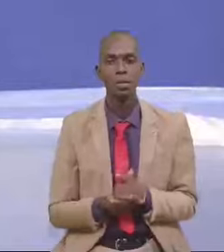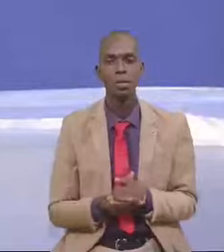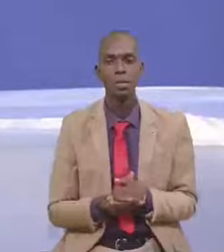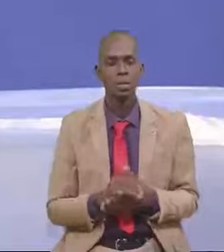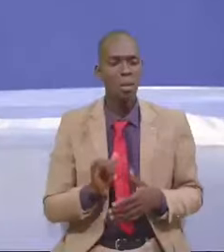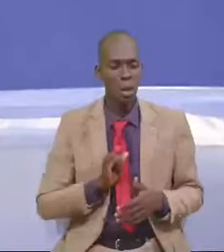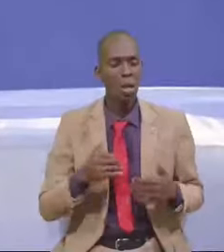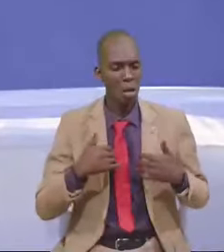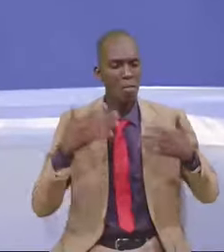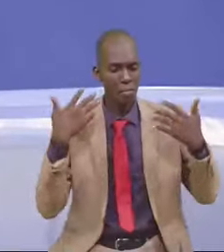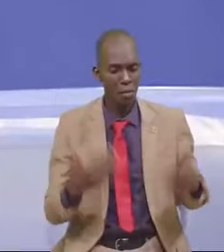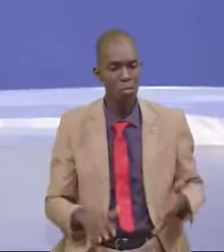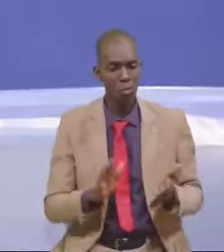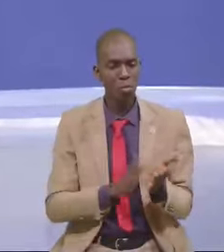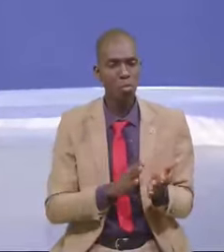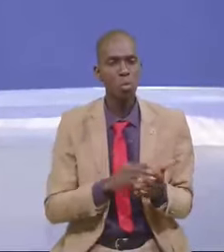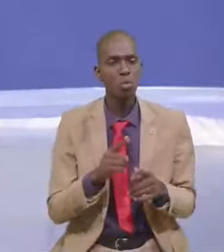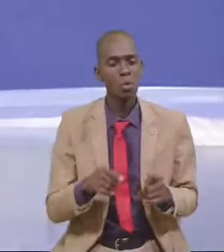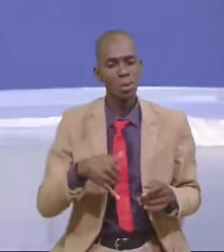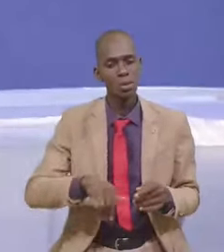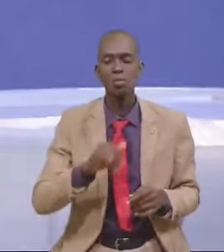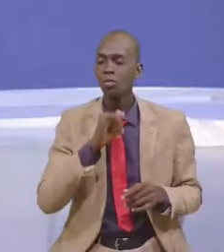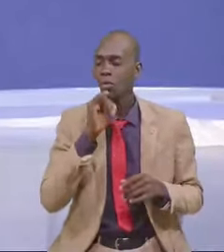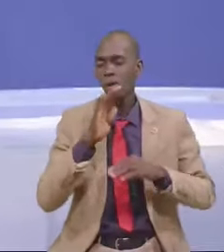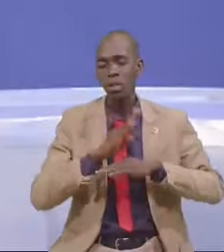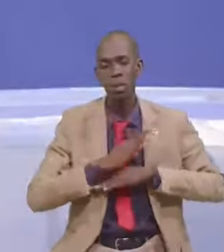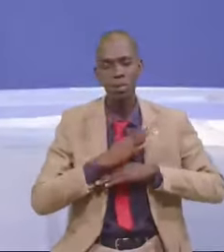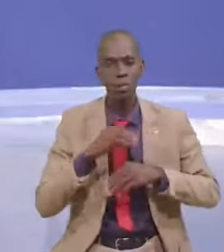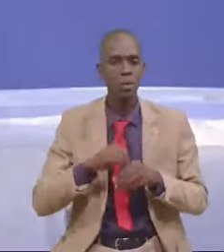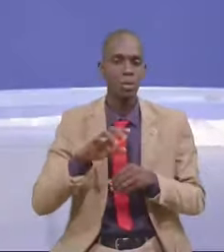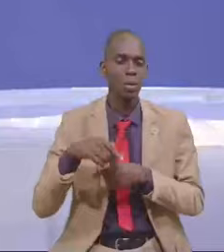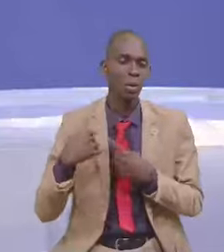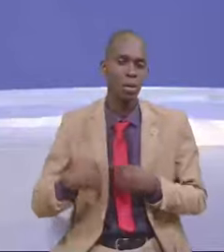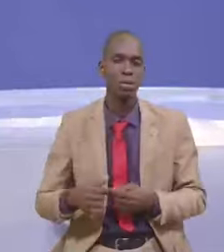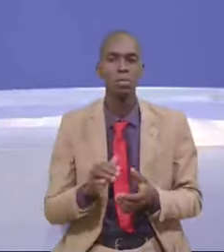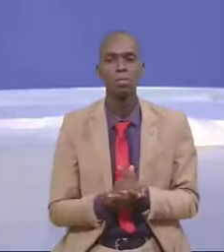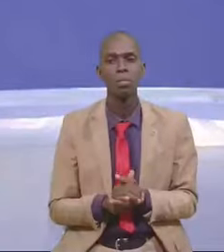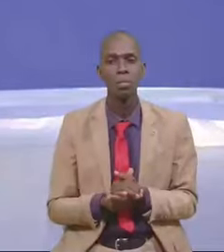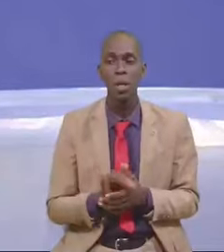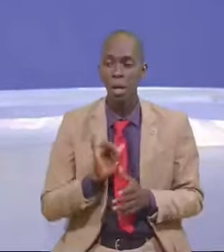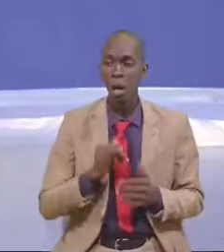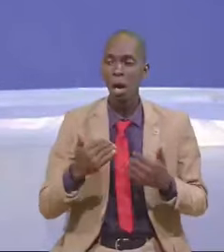Je suis un diplômé, mais il y a l'insatisfaction dans ton cœur.